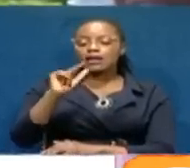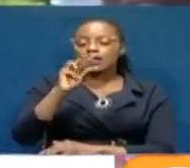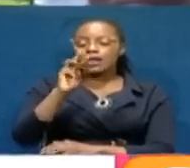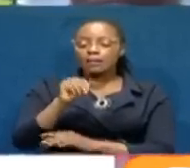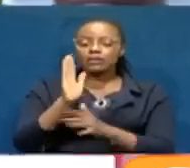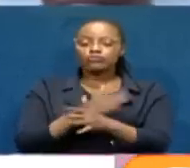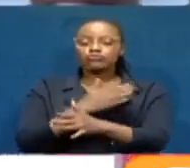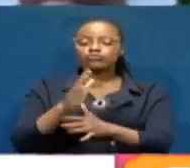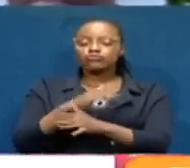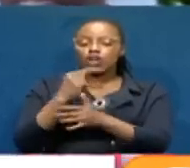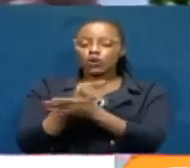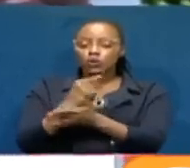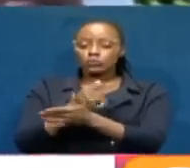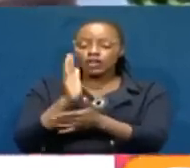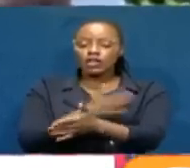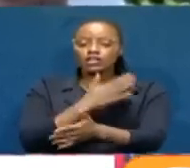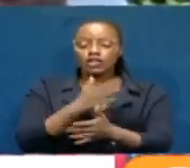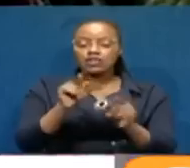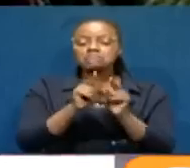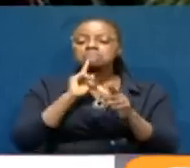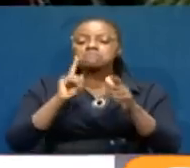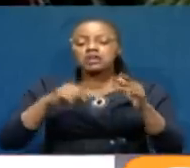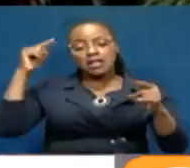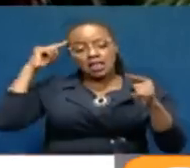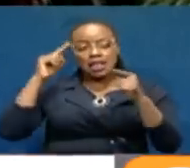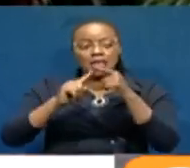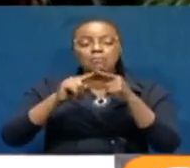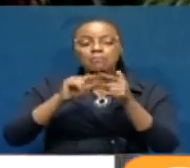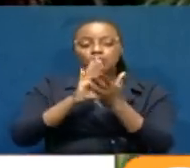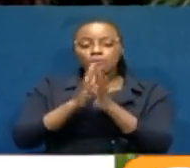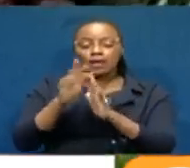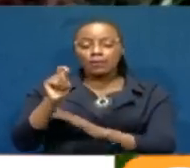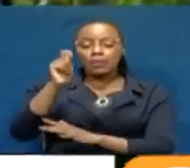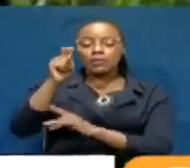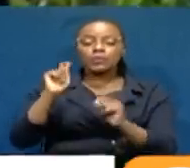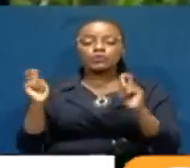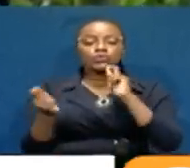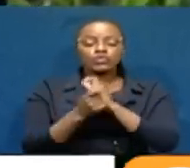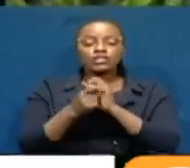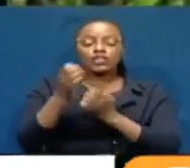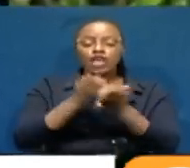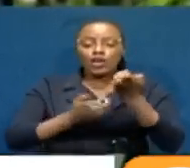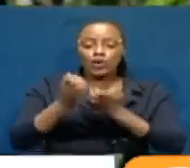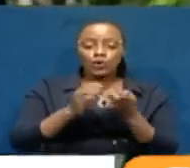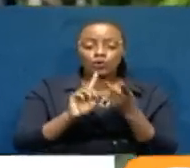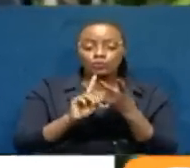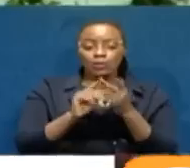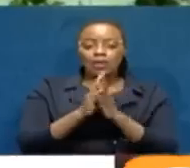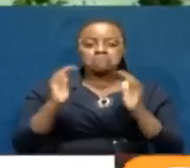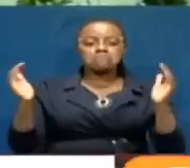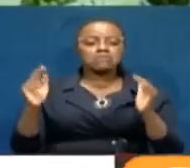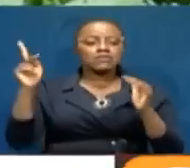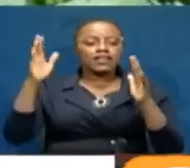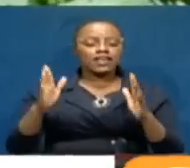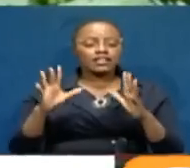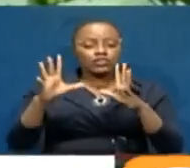ni mwanamuziki wa nyimbo za injili amesema lengo lake la kuwa rais ni kubadilisha uchumi na kuwahimiza